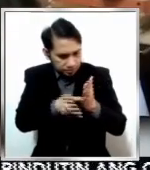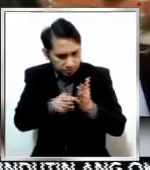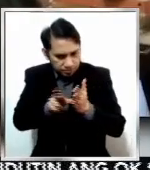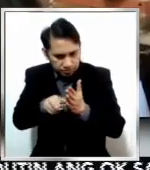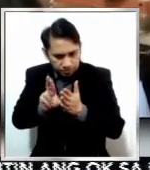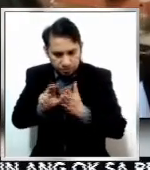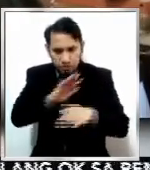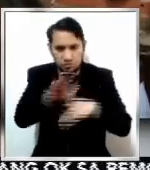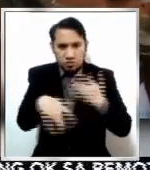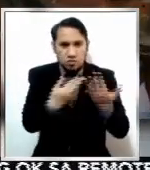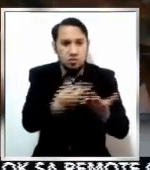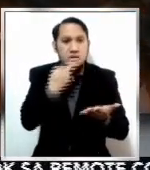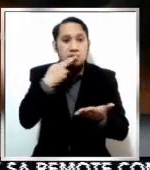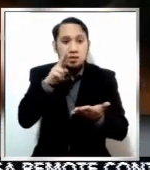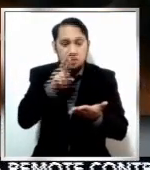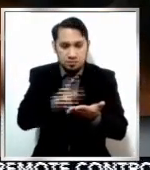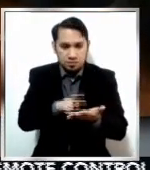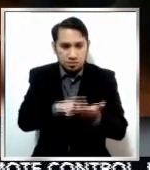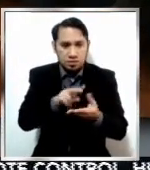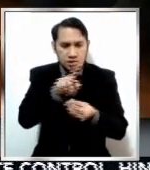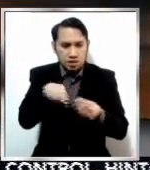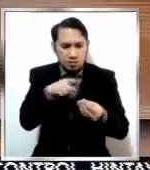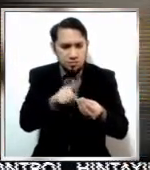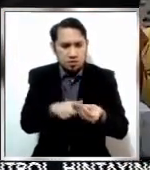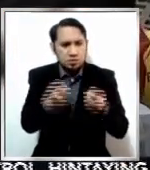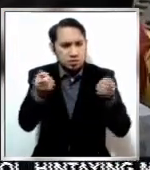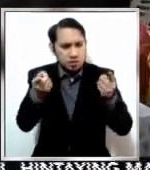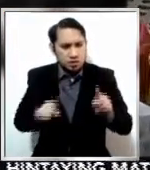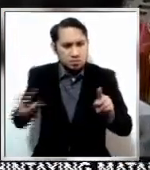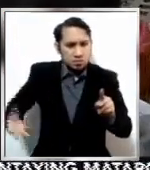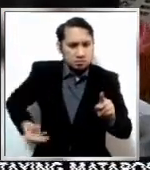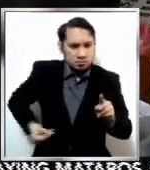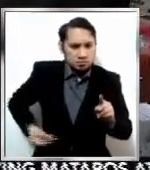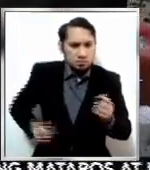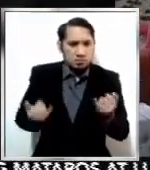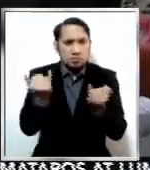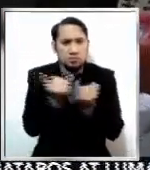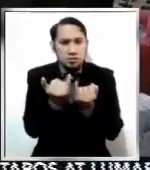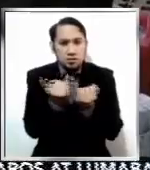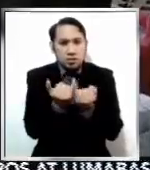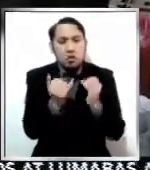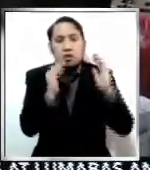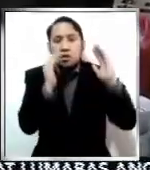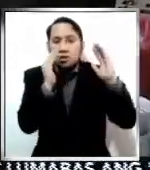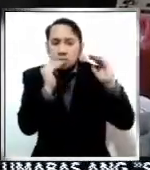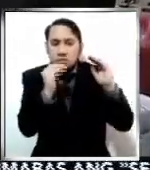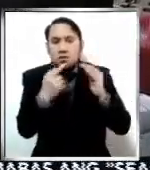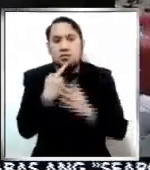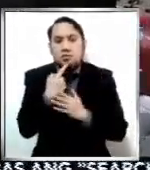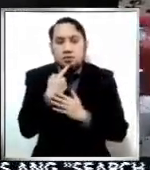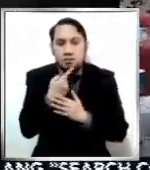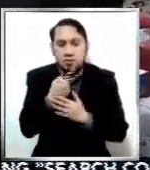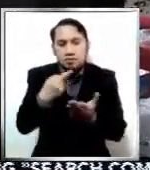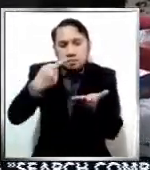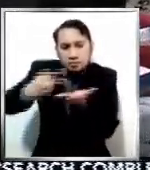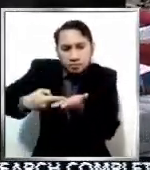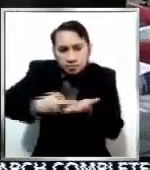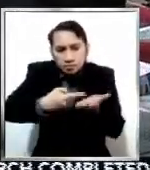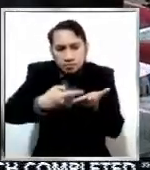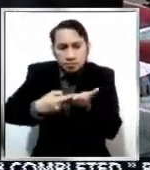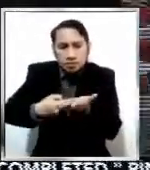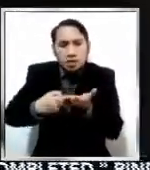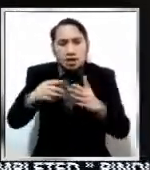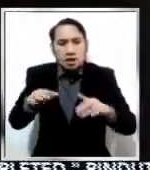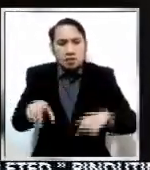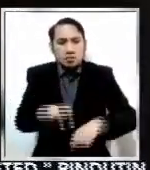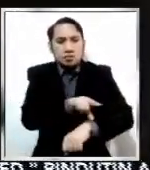DOJ Task Force tungkol sa katiwalian sa PhilHealth. Pero sana raw, sabi ni Rufa, mapag-usapan na rin ang pagpapahaba pa ng